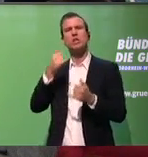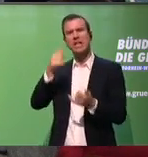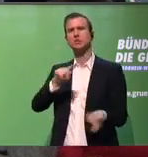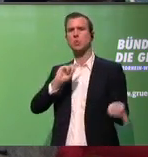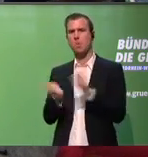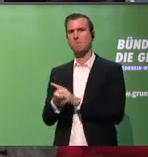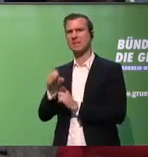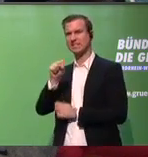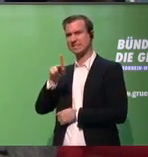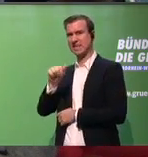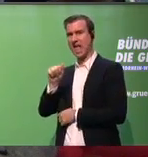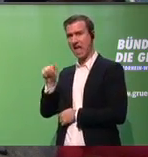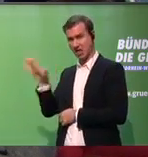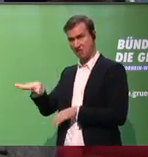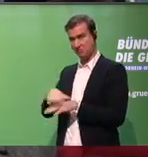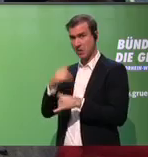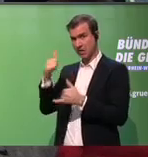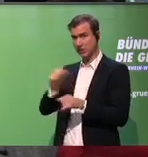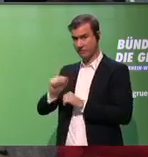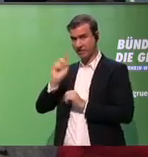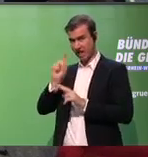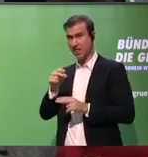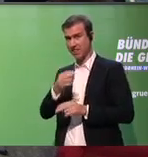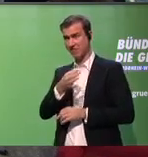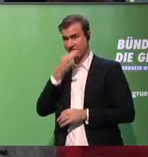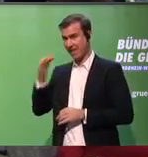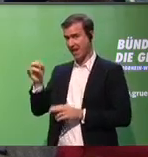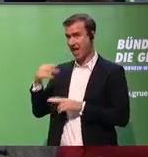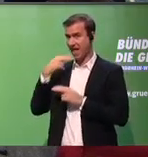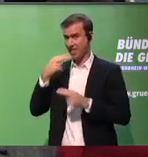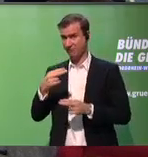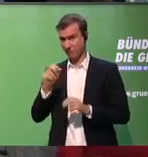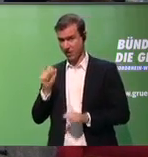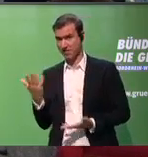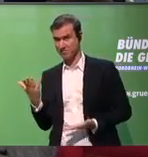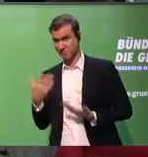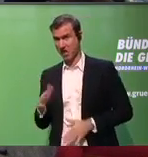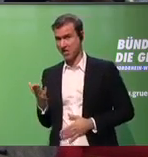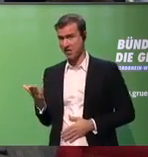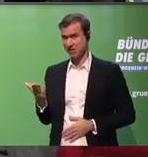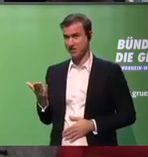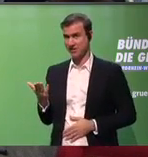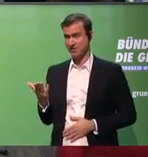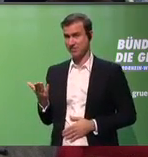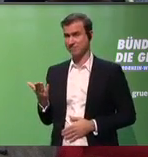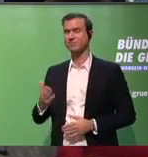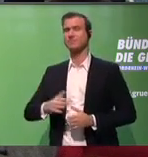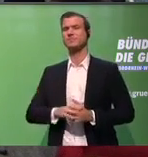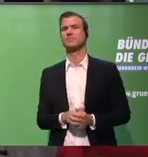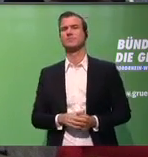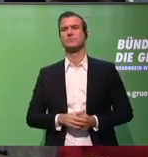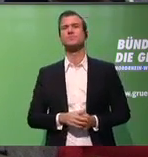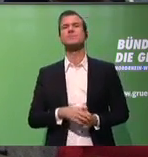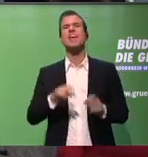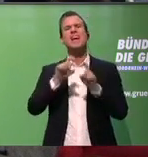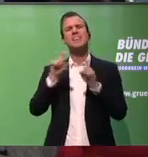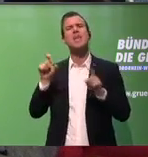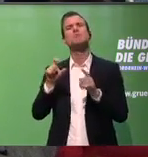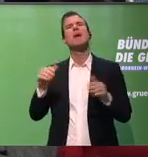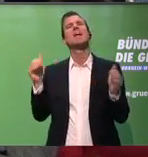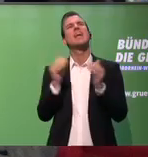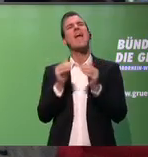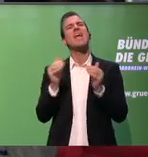an. Ska, fühlst du dich direkt bereit, gleich mit der nächsten Frage weiterzumachen? Ja, Thema